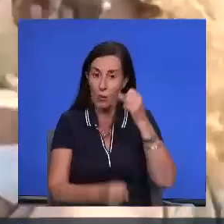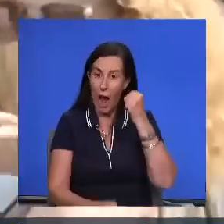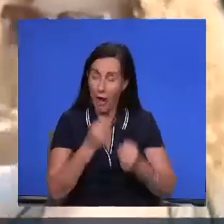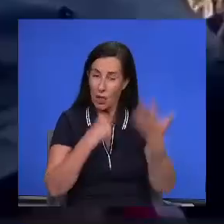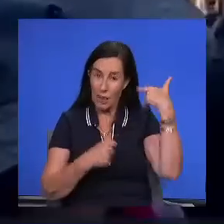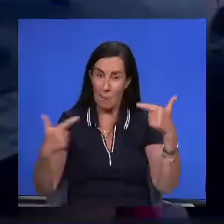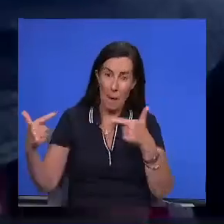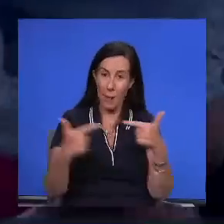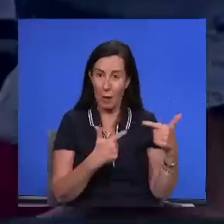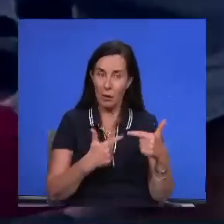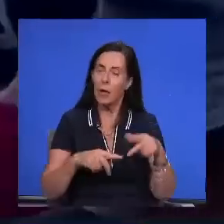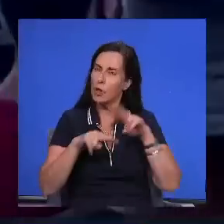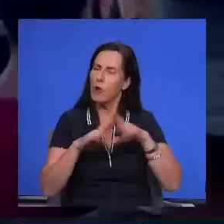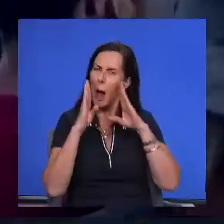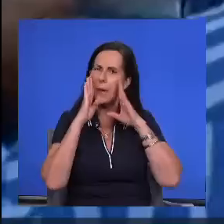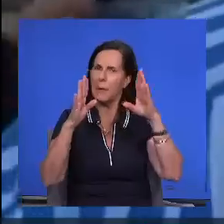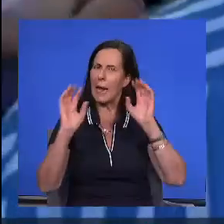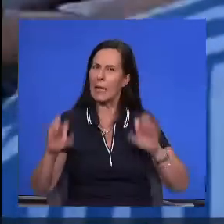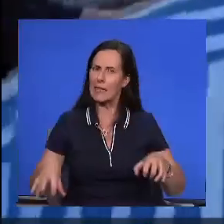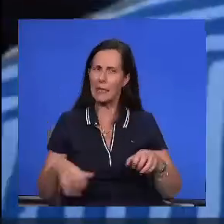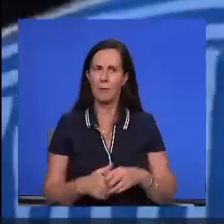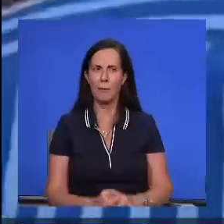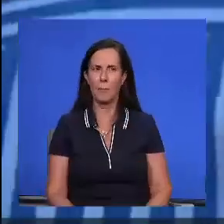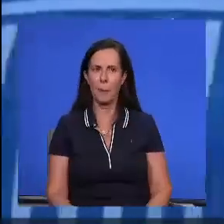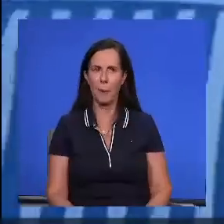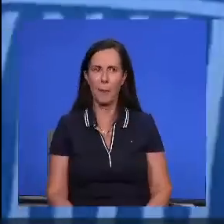במלחמה, נותר נאמן למשטר.